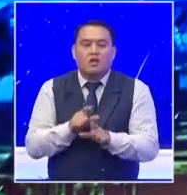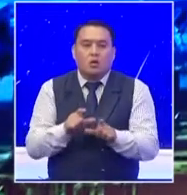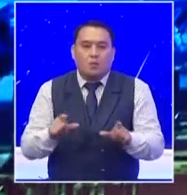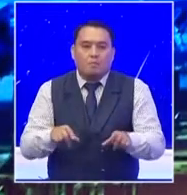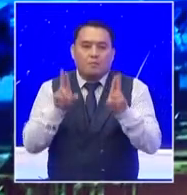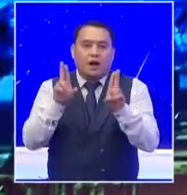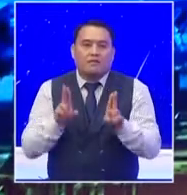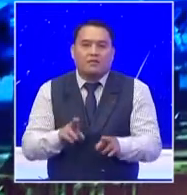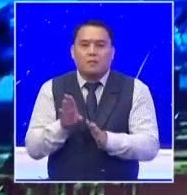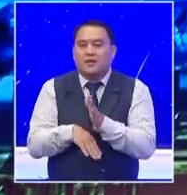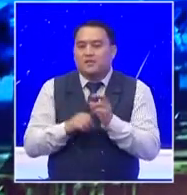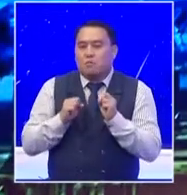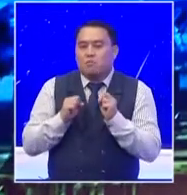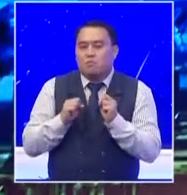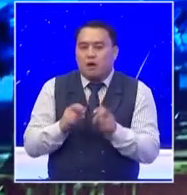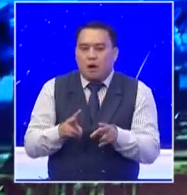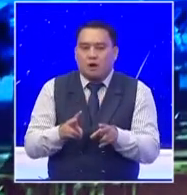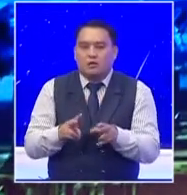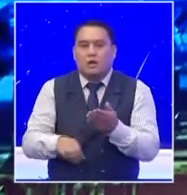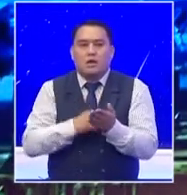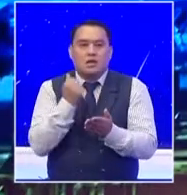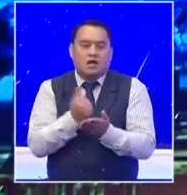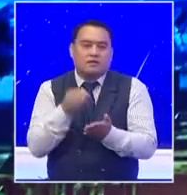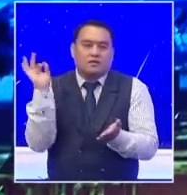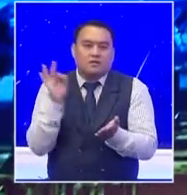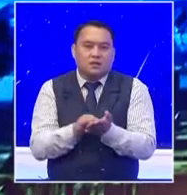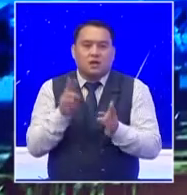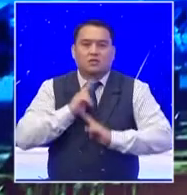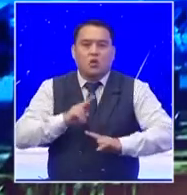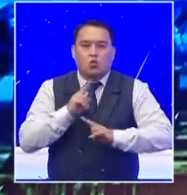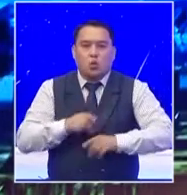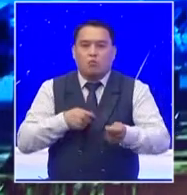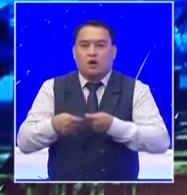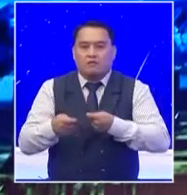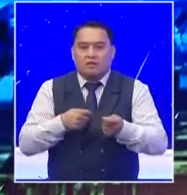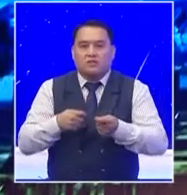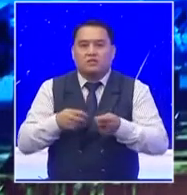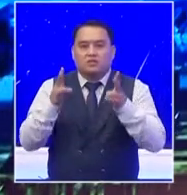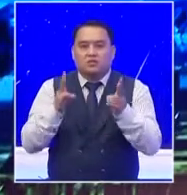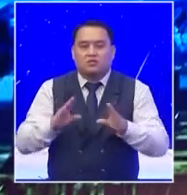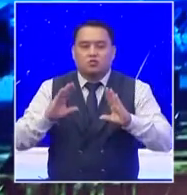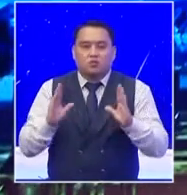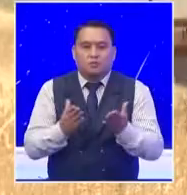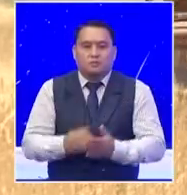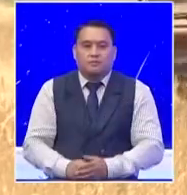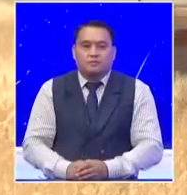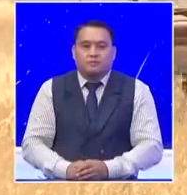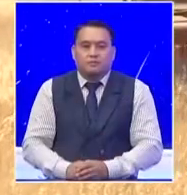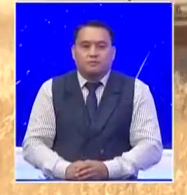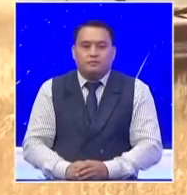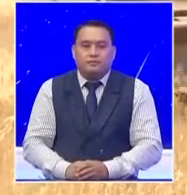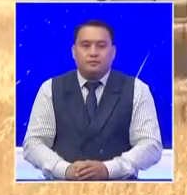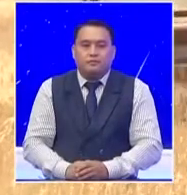основным правилам пожарной безопасности – одна из главных задач сотрудников управления по чрезвычайным ситуациям.